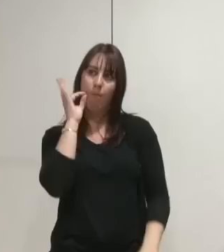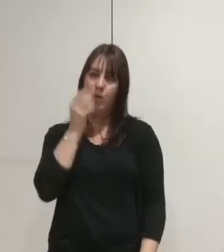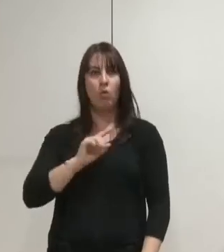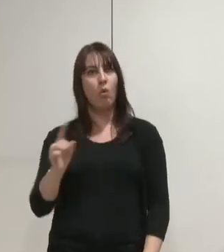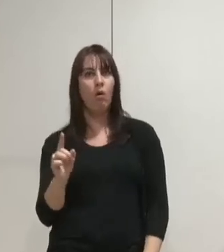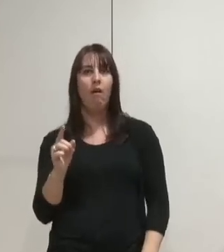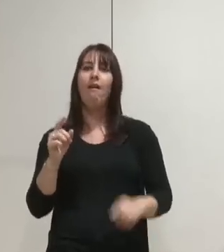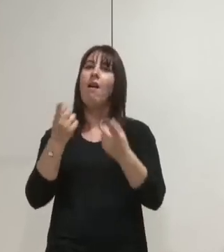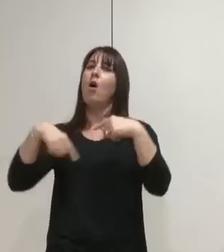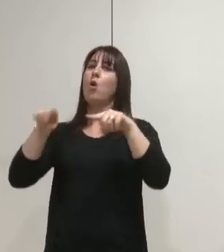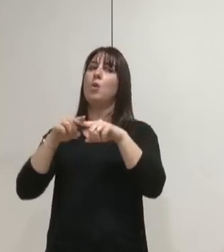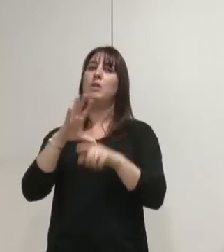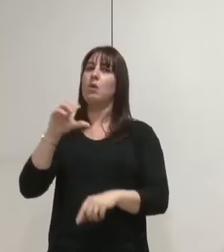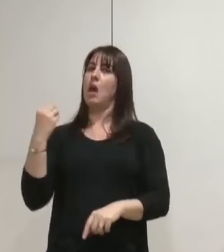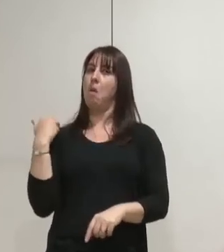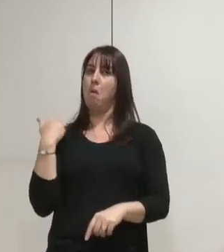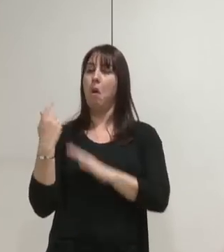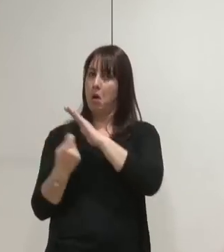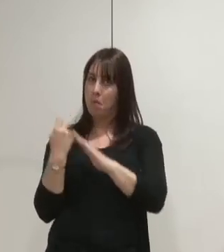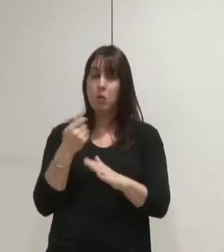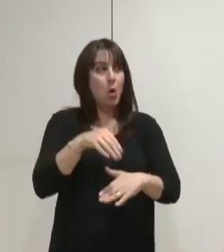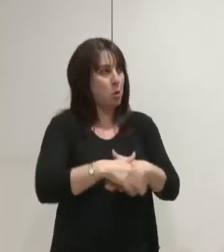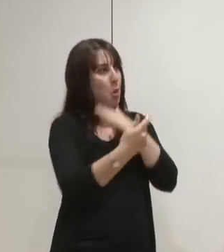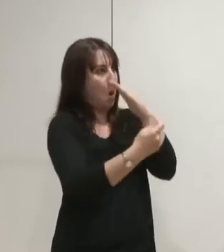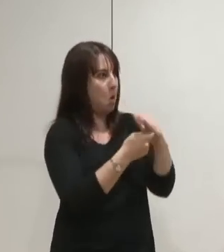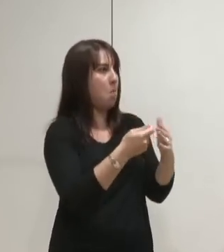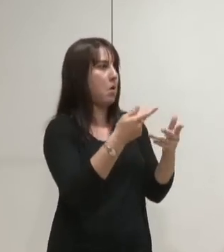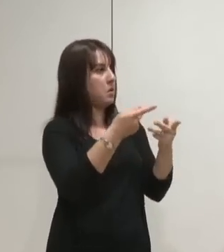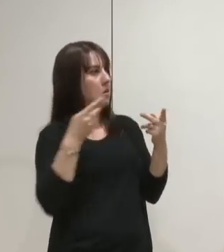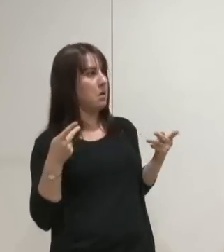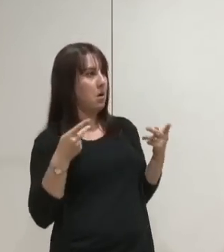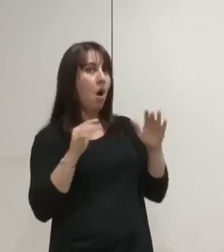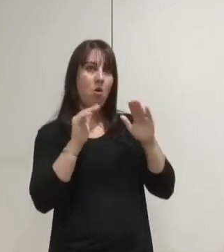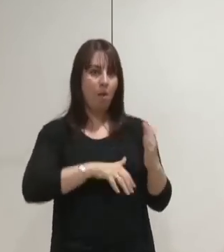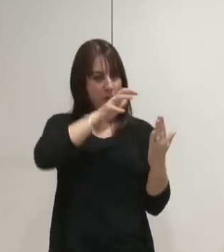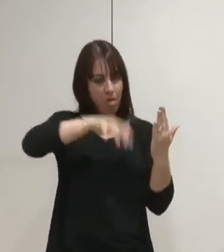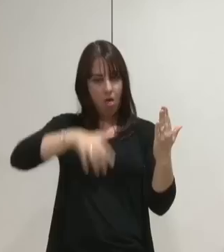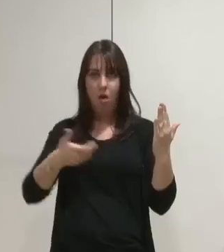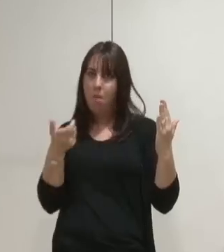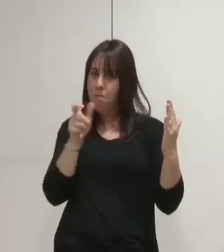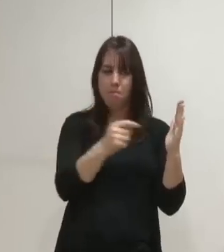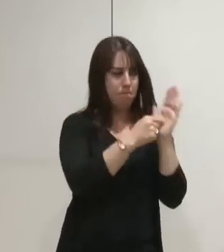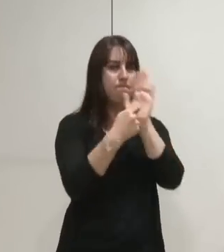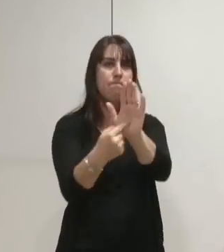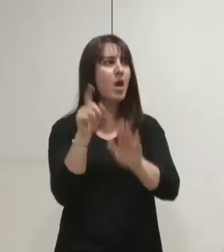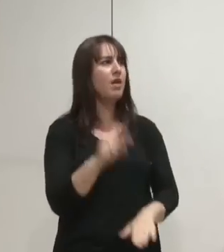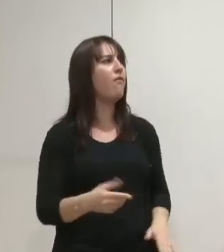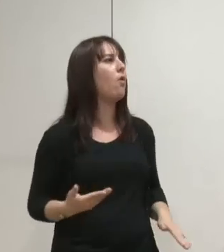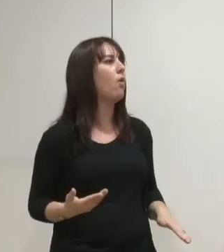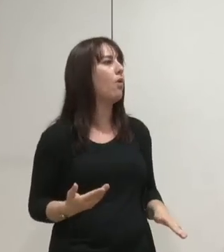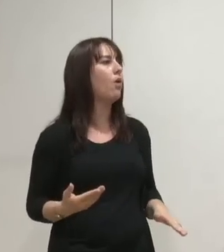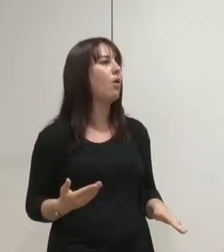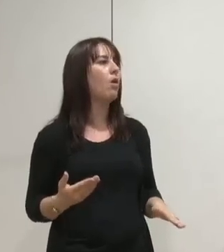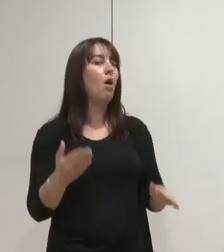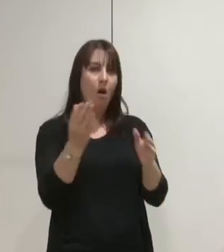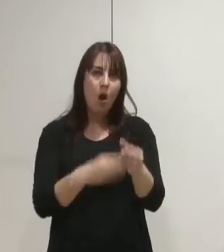l'aviez dit en commission vous l'avez rappelé ce soir je crois que ce genre d'élément doit être dans le rapport de même que doivent être dans le rapport